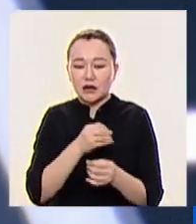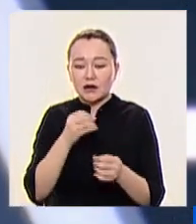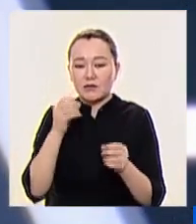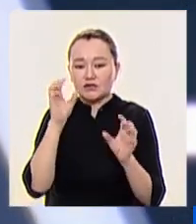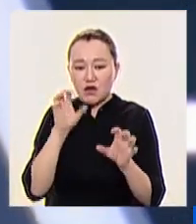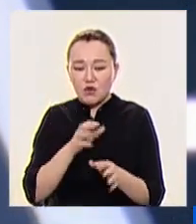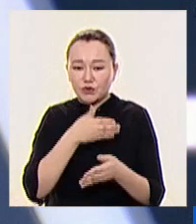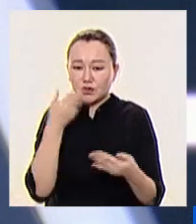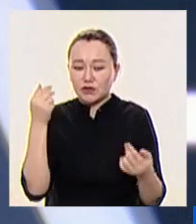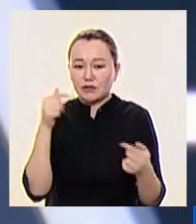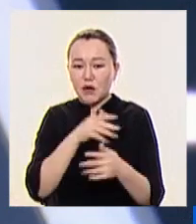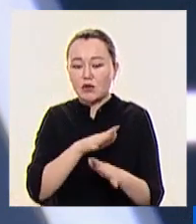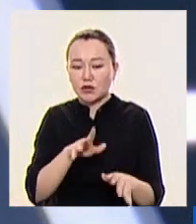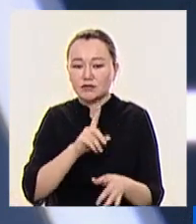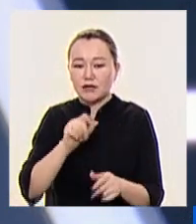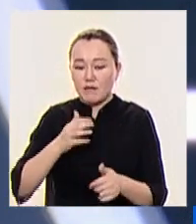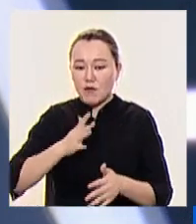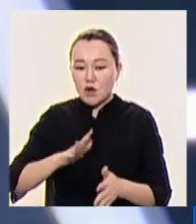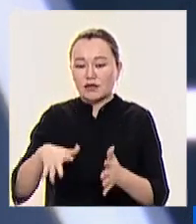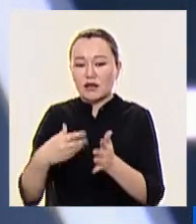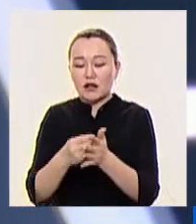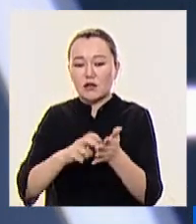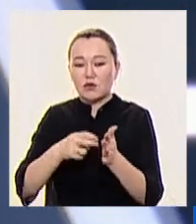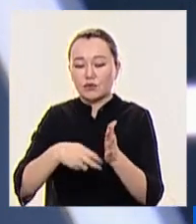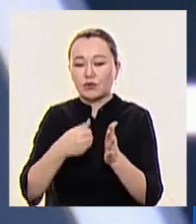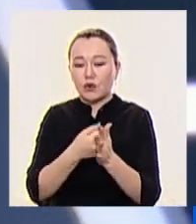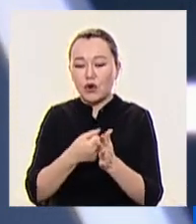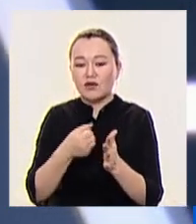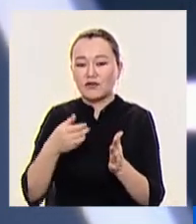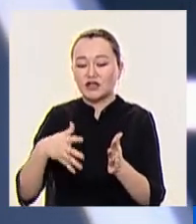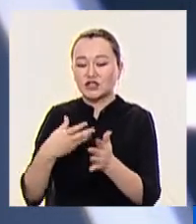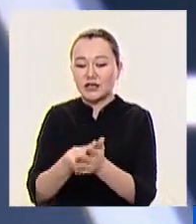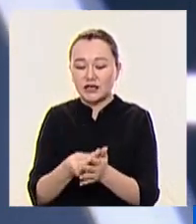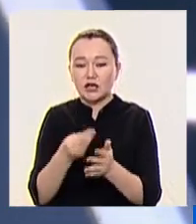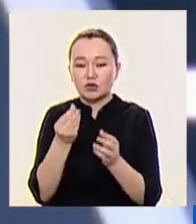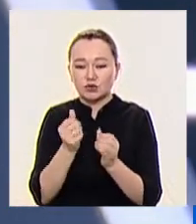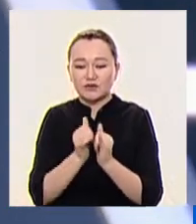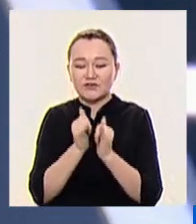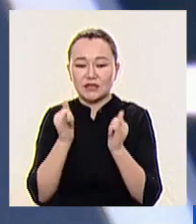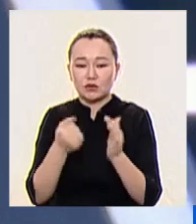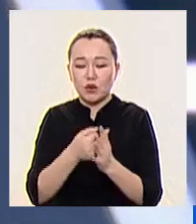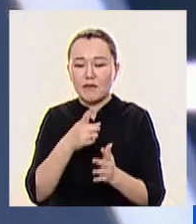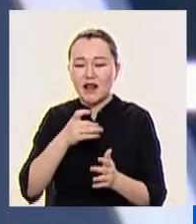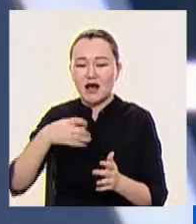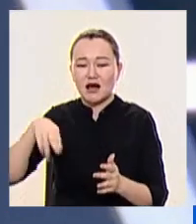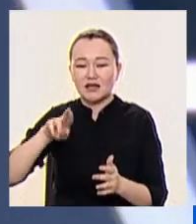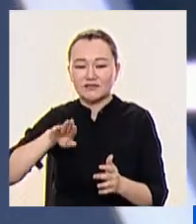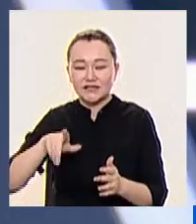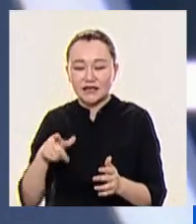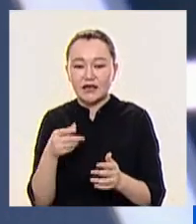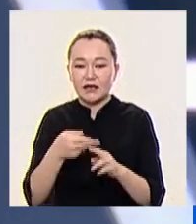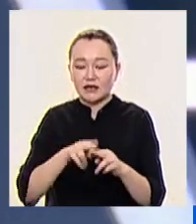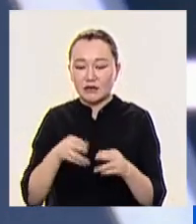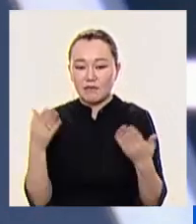недействительными, из-за чего приходится платить налоговые доначисления. Суммы возрастают до миллиардов тенге, и это приводит